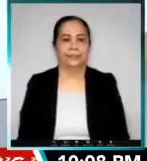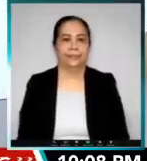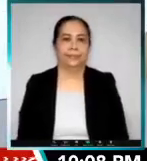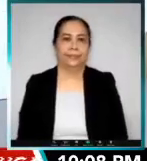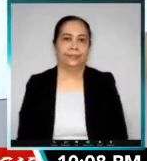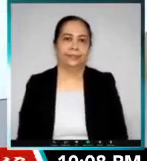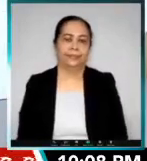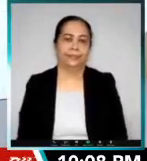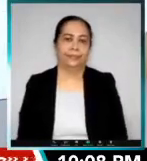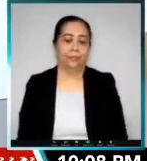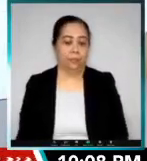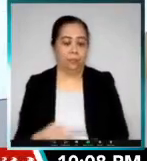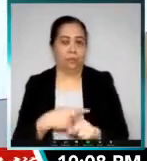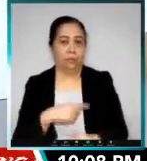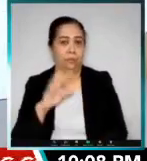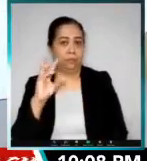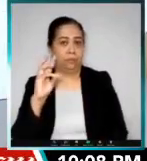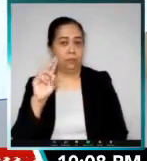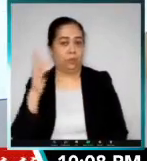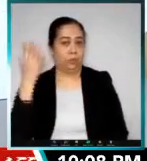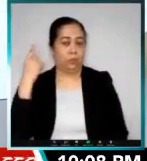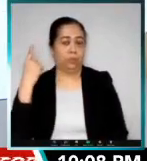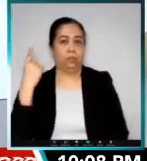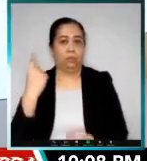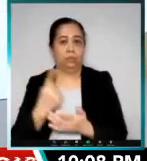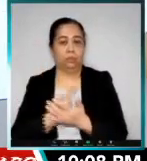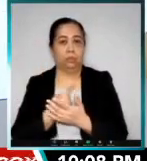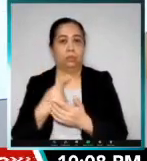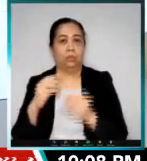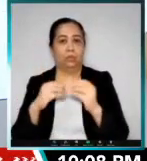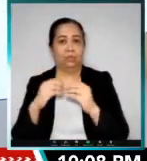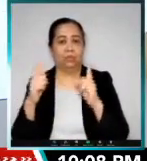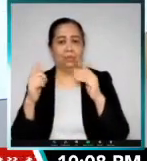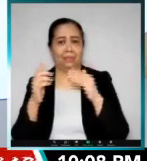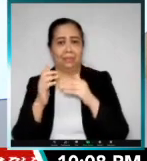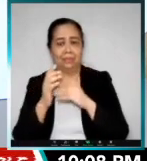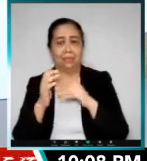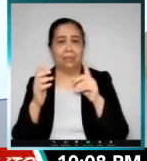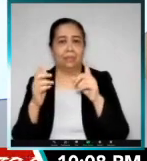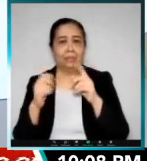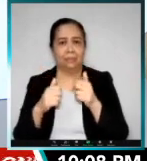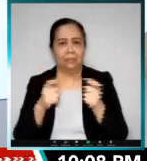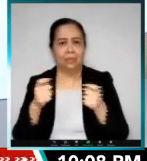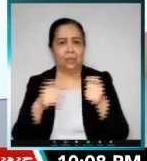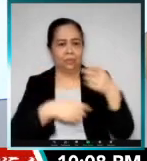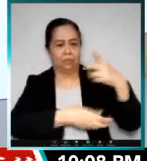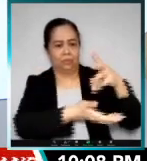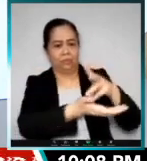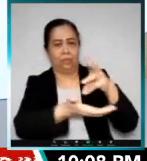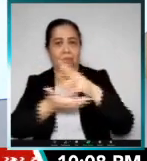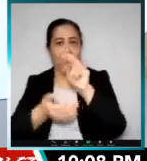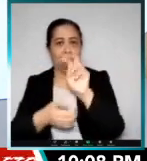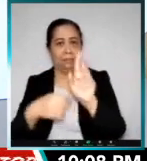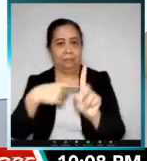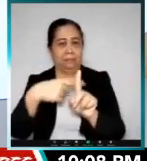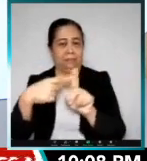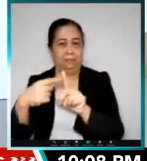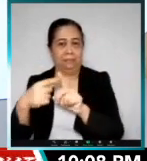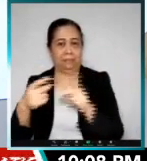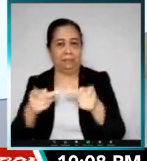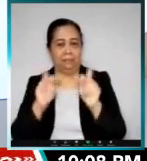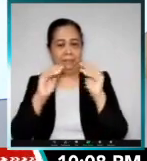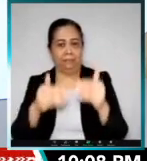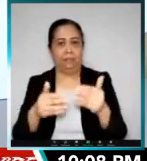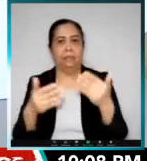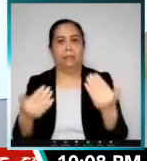Mula 62 noong nakaraang linggo, mahigit 1,000 na ang quarantine control point sa buong NCR Plus bubble ngayong nag-ECQ.